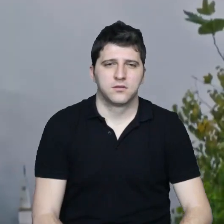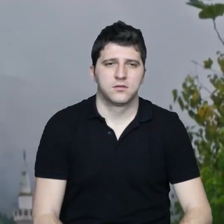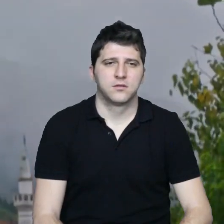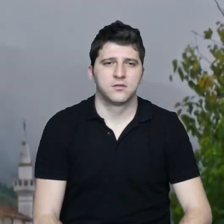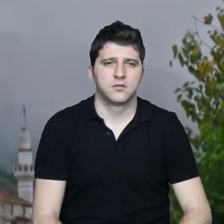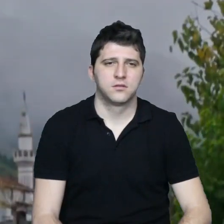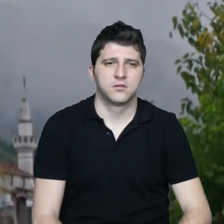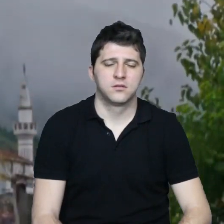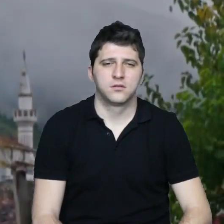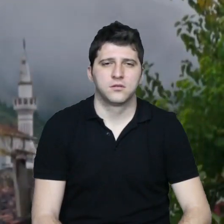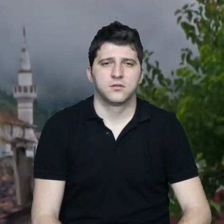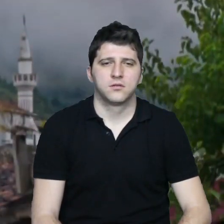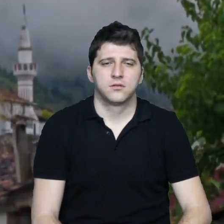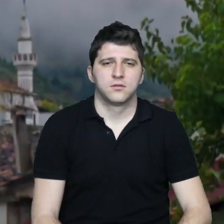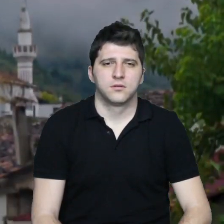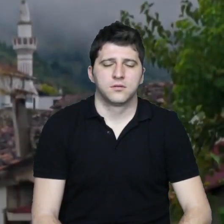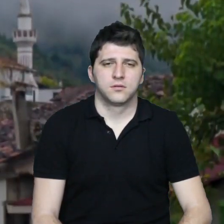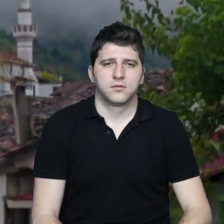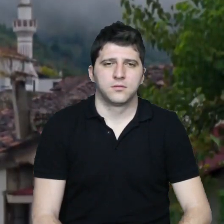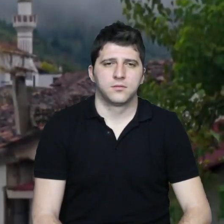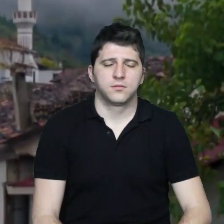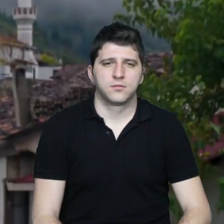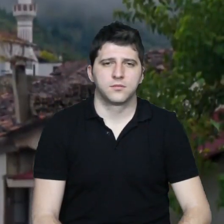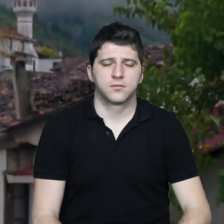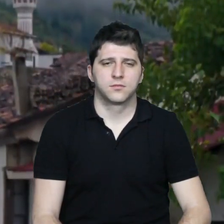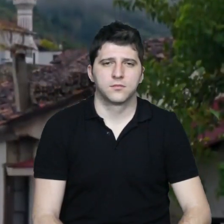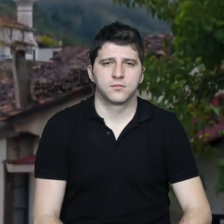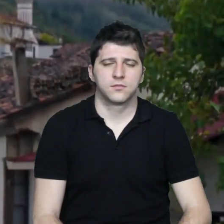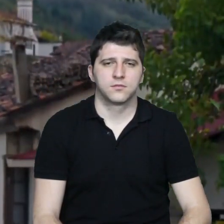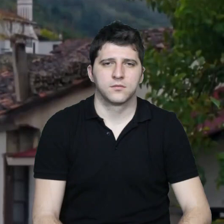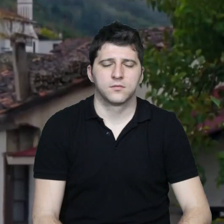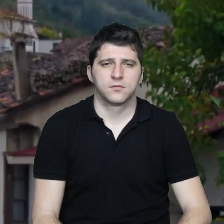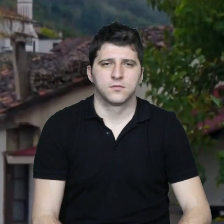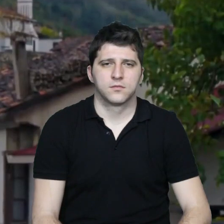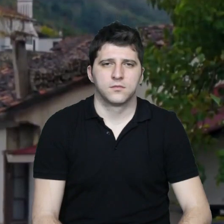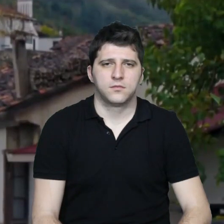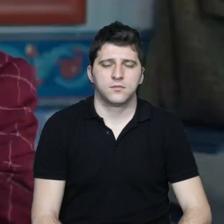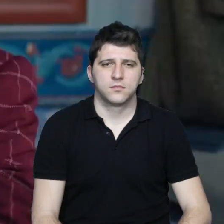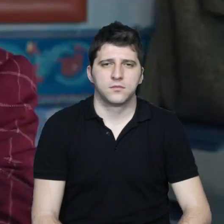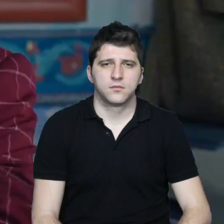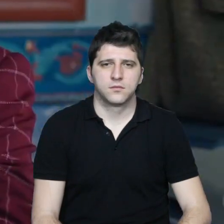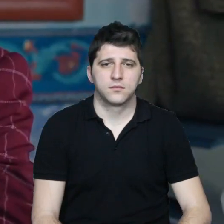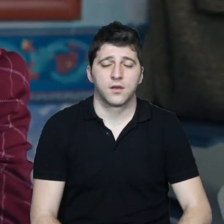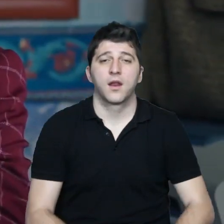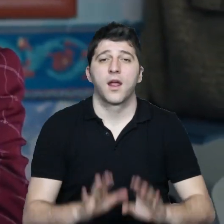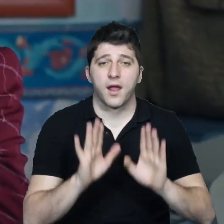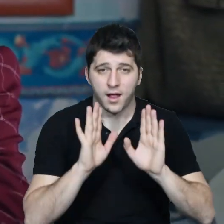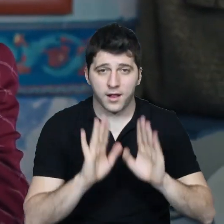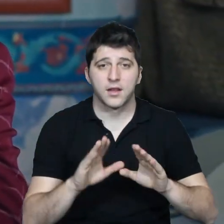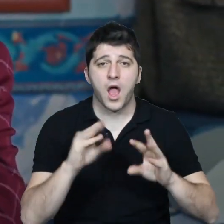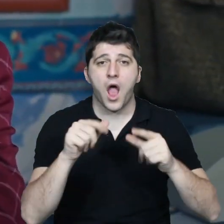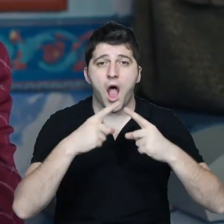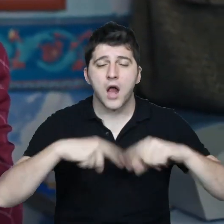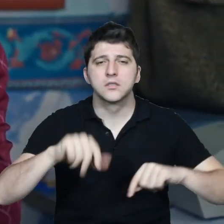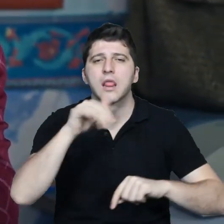Dağlara sis oturmuş. Kasabanın camisi kubbeli değil, ev gibi kiremit çatılı. Bak hatta arsa